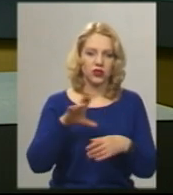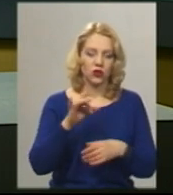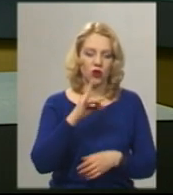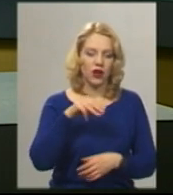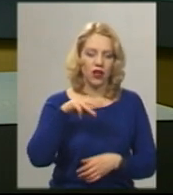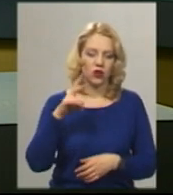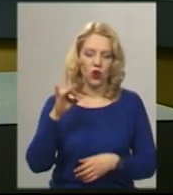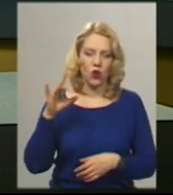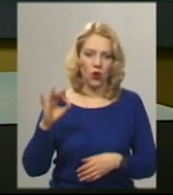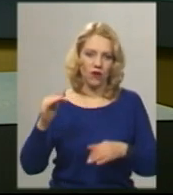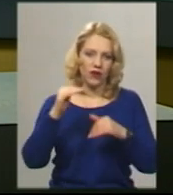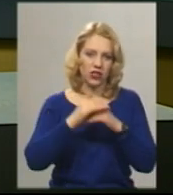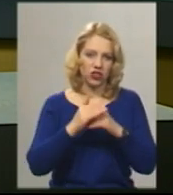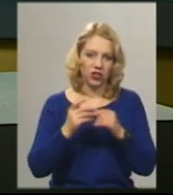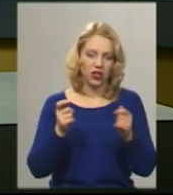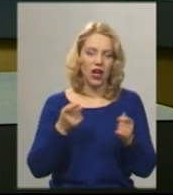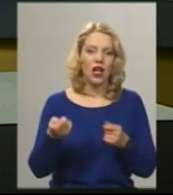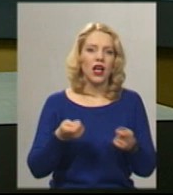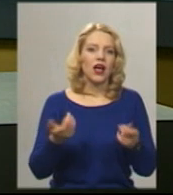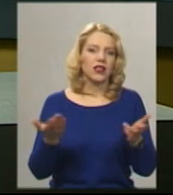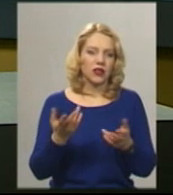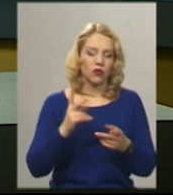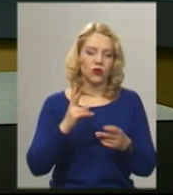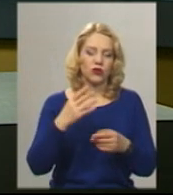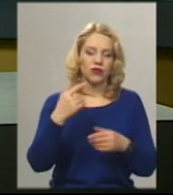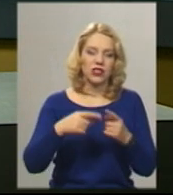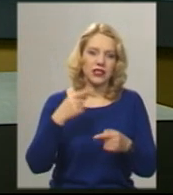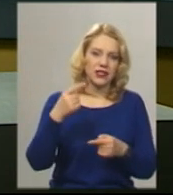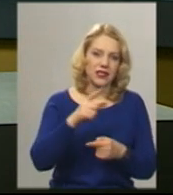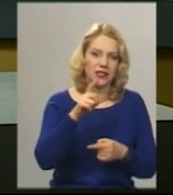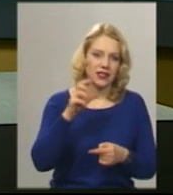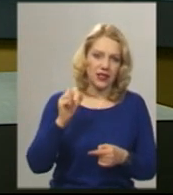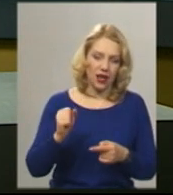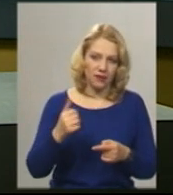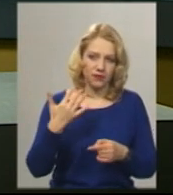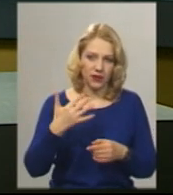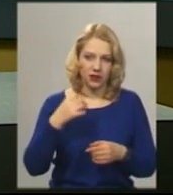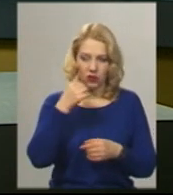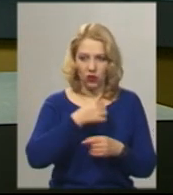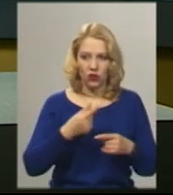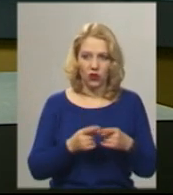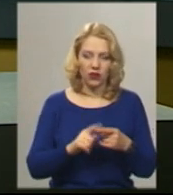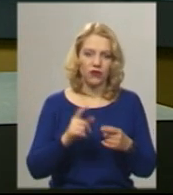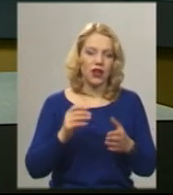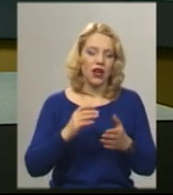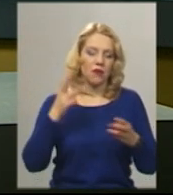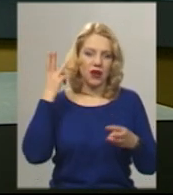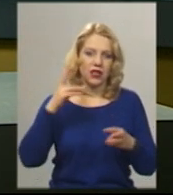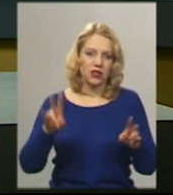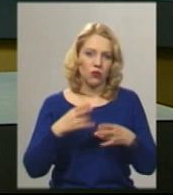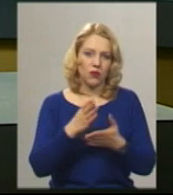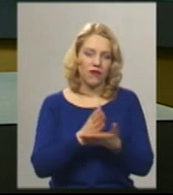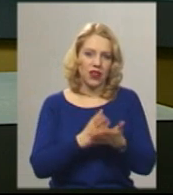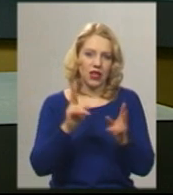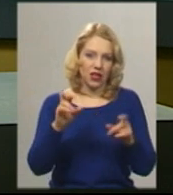кому за. Такий захід у Хмельницькому відбувається щонеділі у приміщенні культурно-мистецького центру «Ветеран». Вперше ретро-вечірку